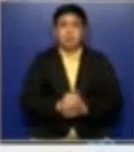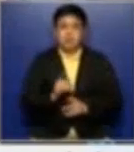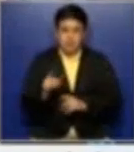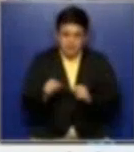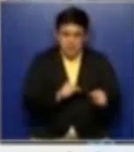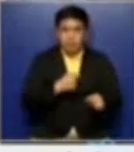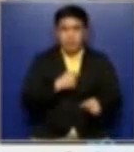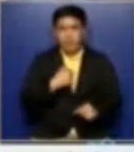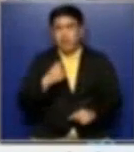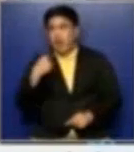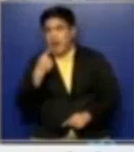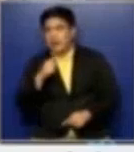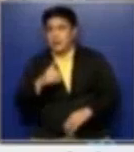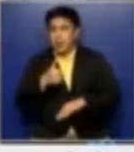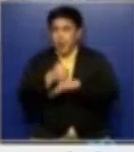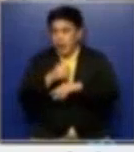ก็คือ